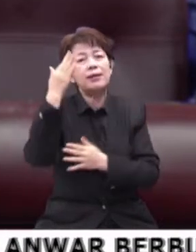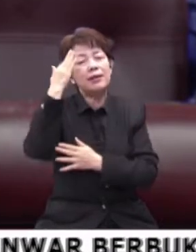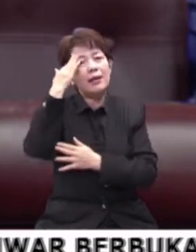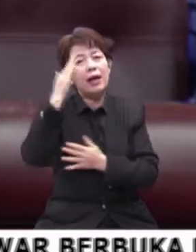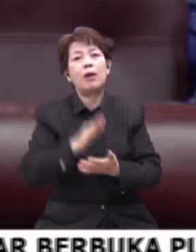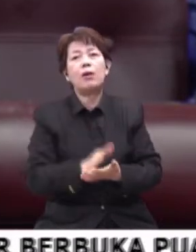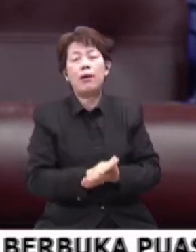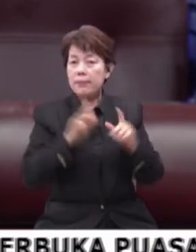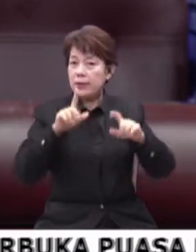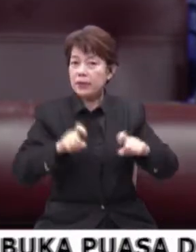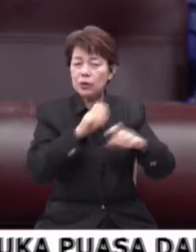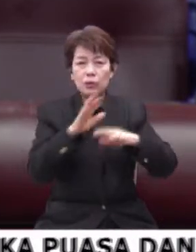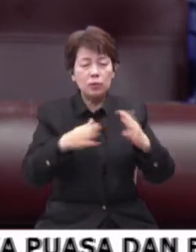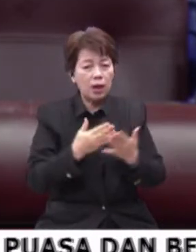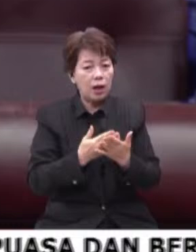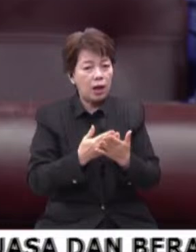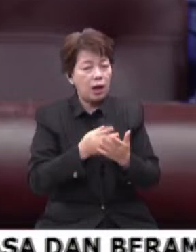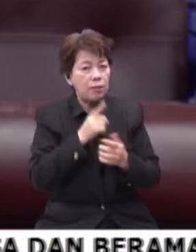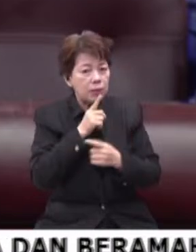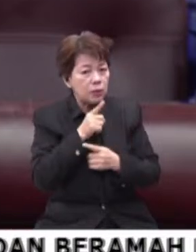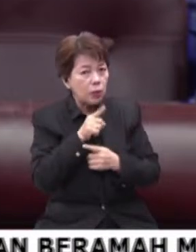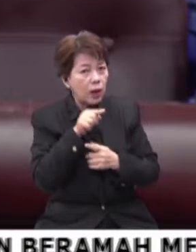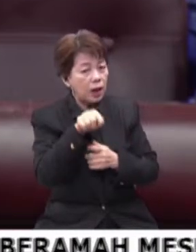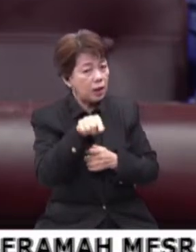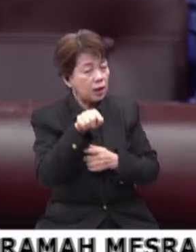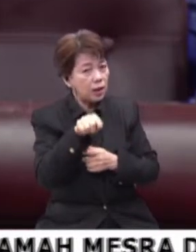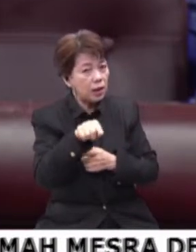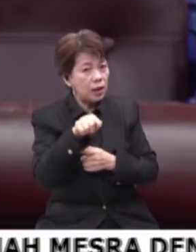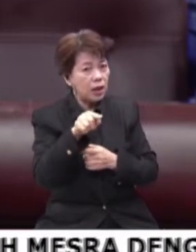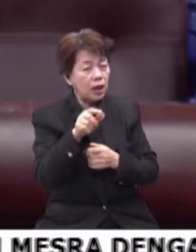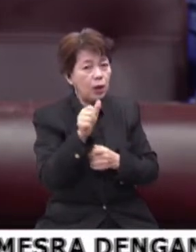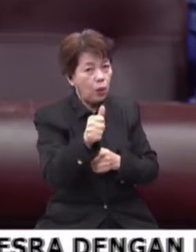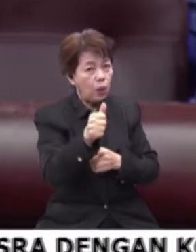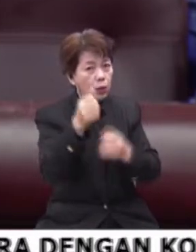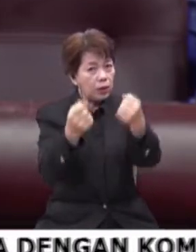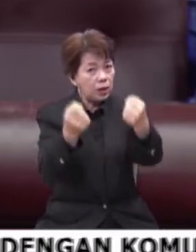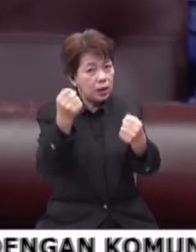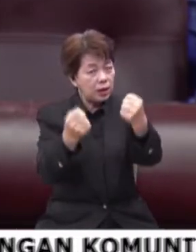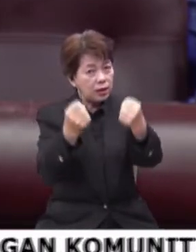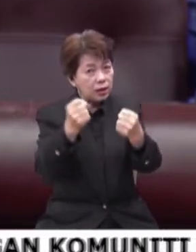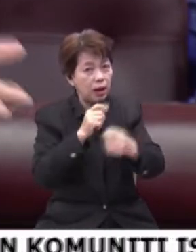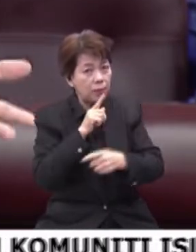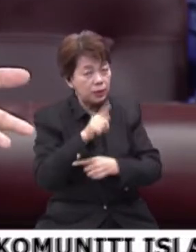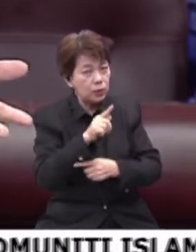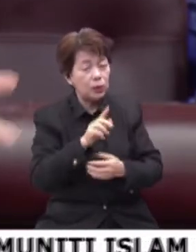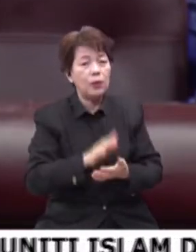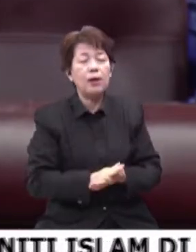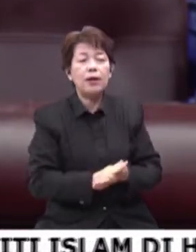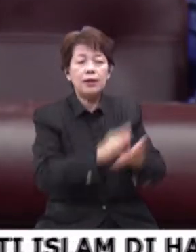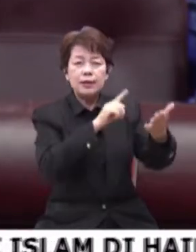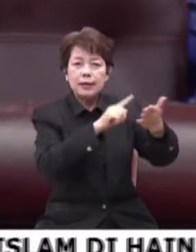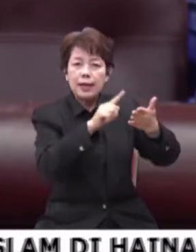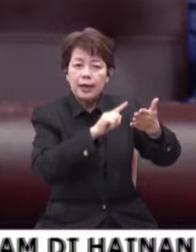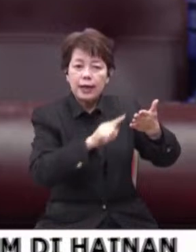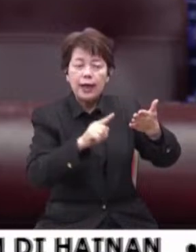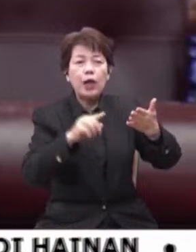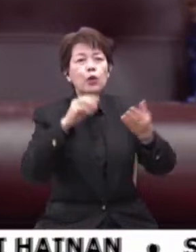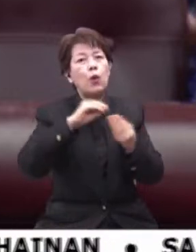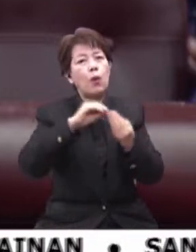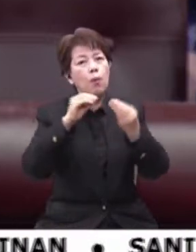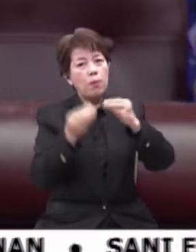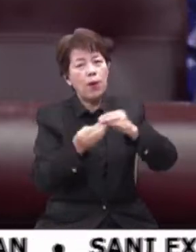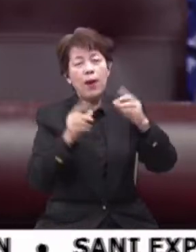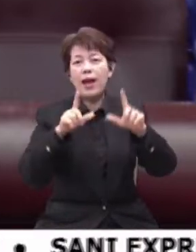sama ada genuine Ona atau peniti palsukan dan sebagainya ada kaitan dengan chesis number untuk